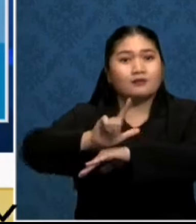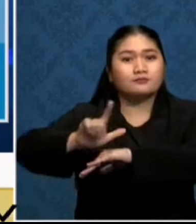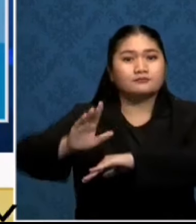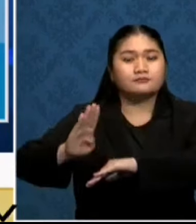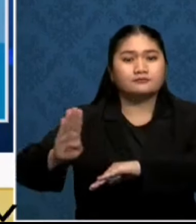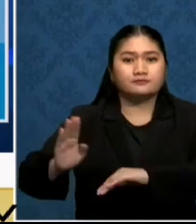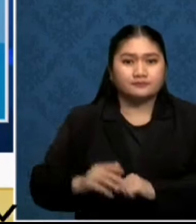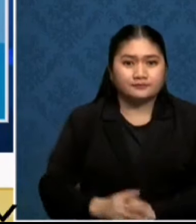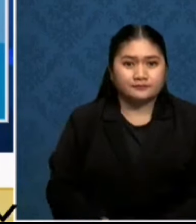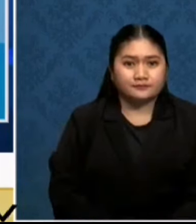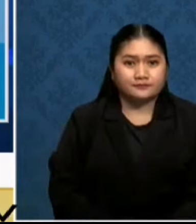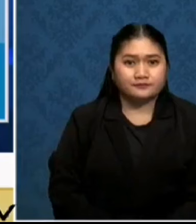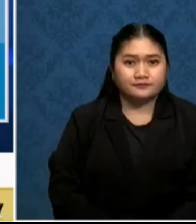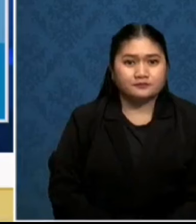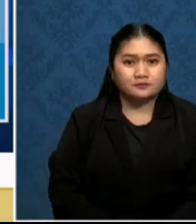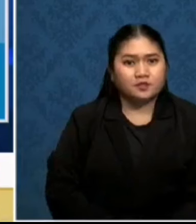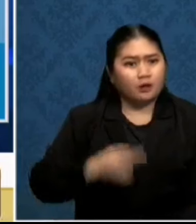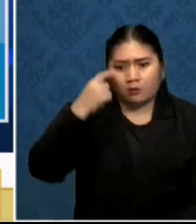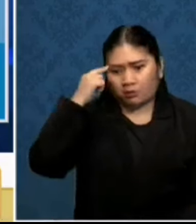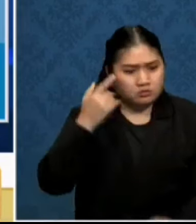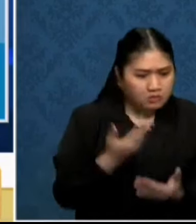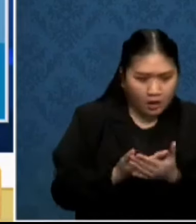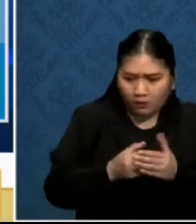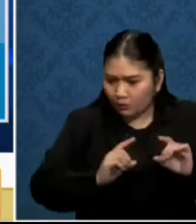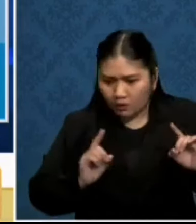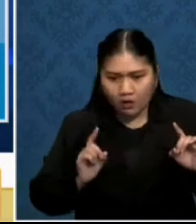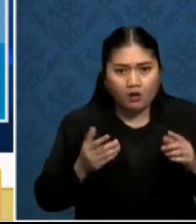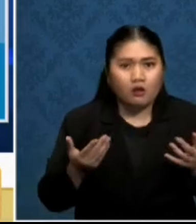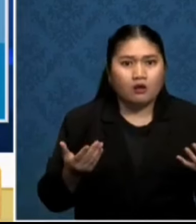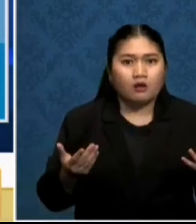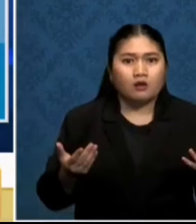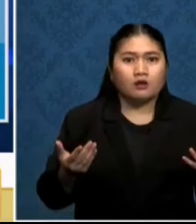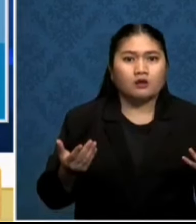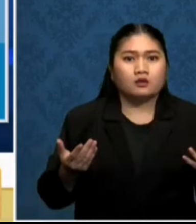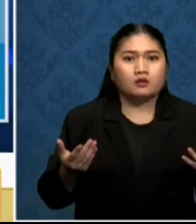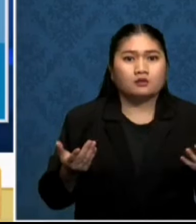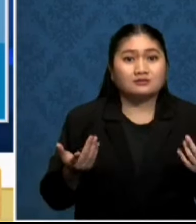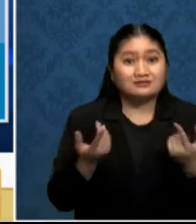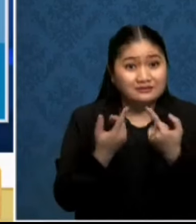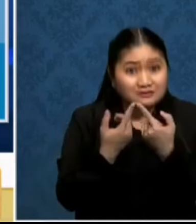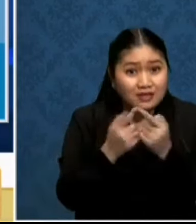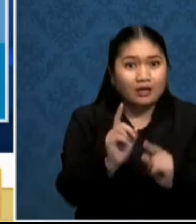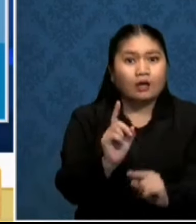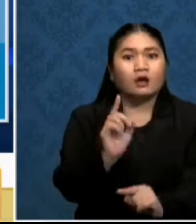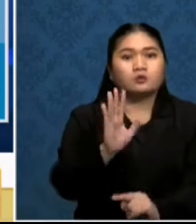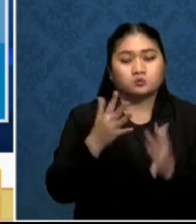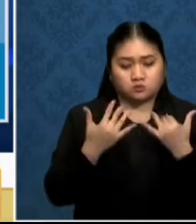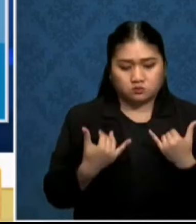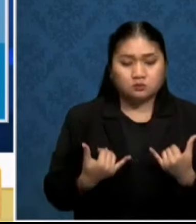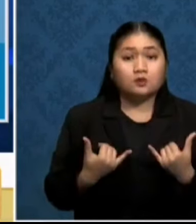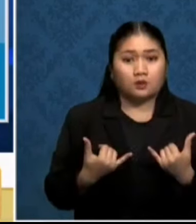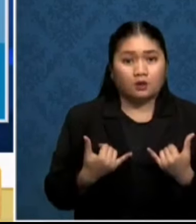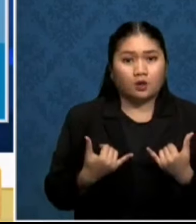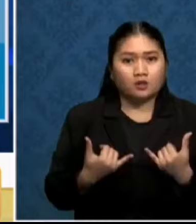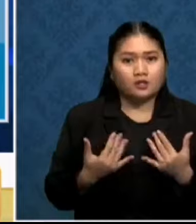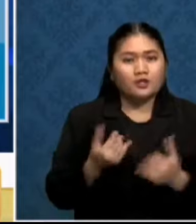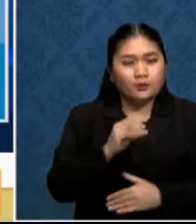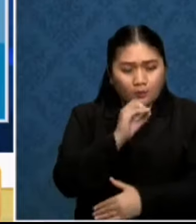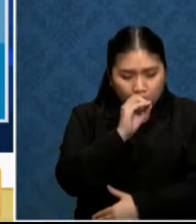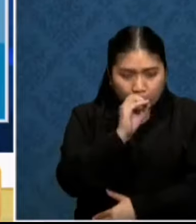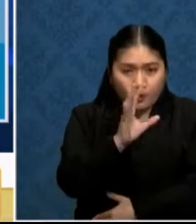บาทซึ่งยังไม่รู้อยู่ไหนเลยครับแต่ความจริงก็คือจนวันนี้เหมือนที่ผม